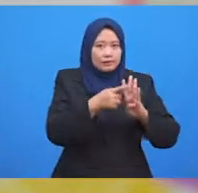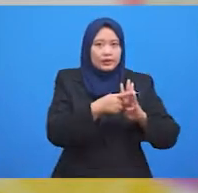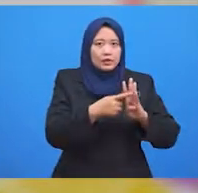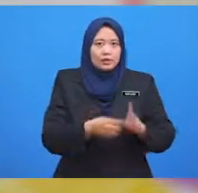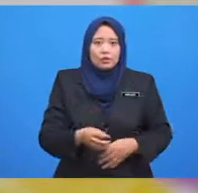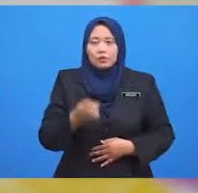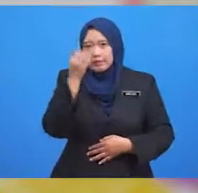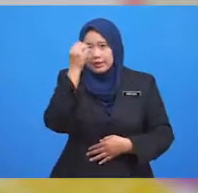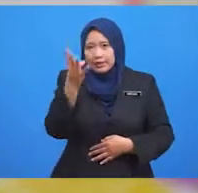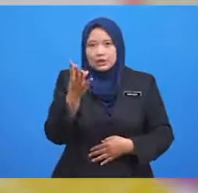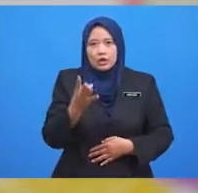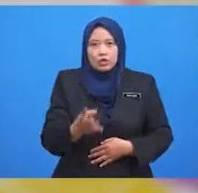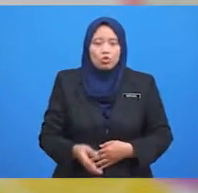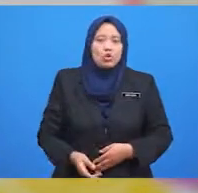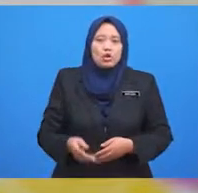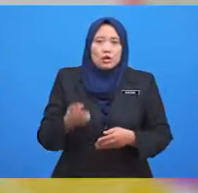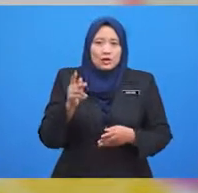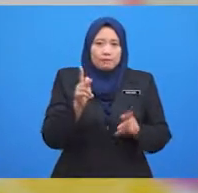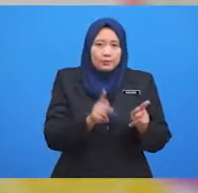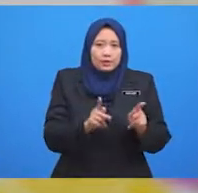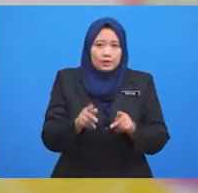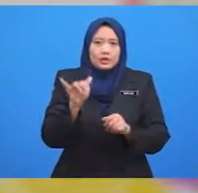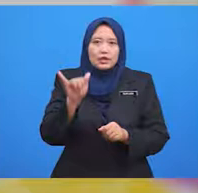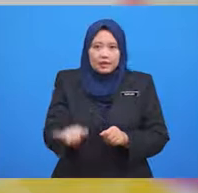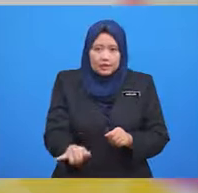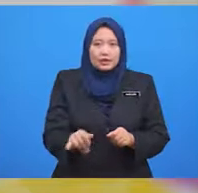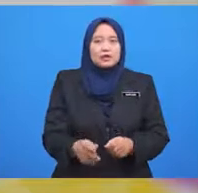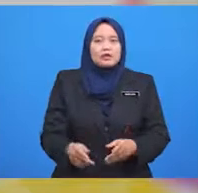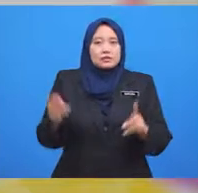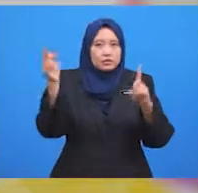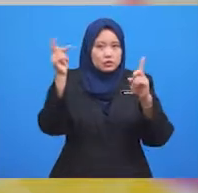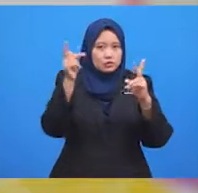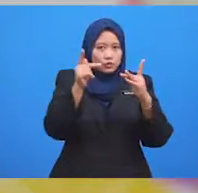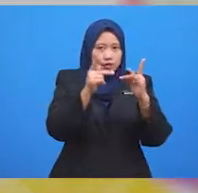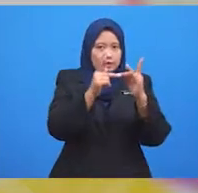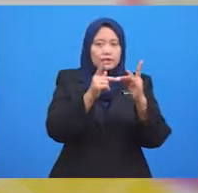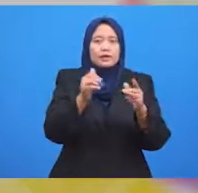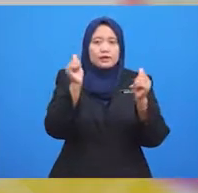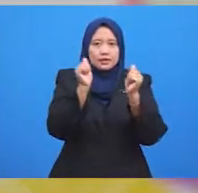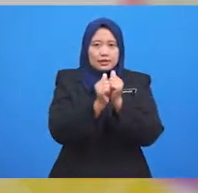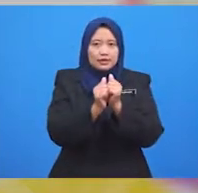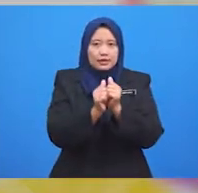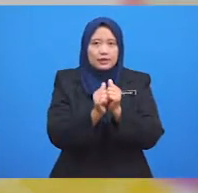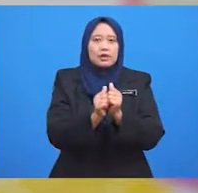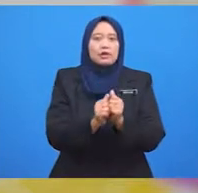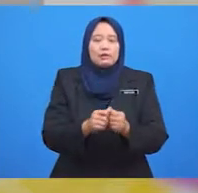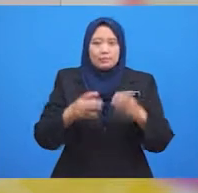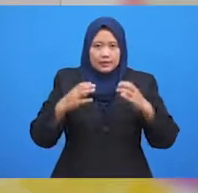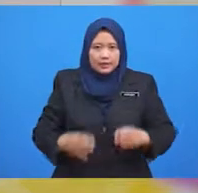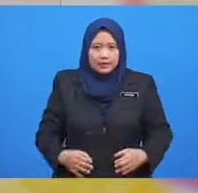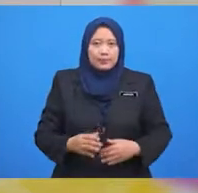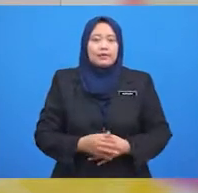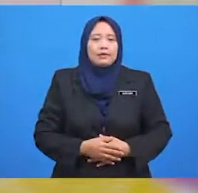perkhidmatan dan produk yang sesuai dengan jenis kulit badan pelanggan. 5. Menyatakan